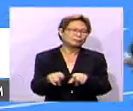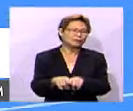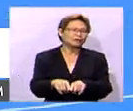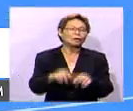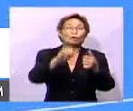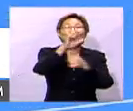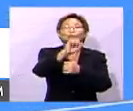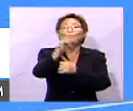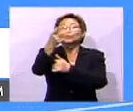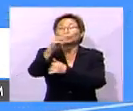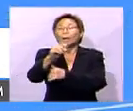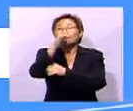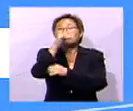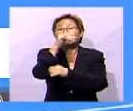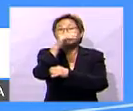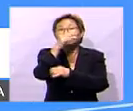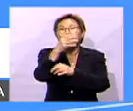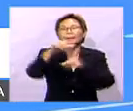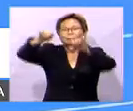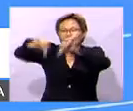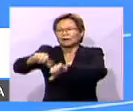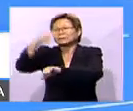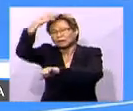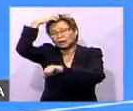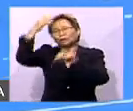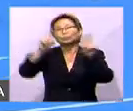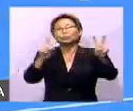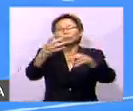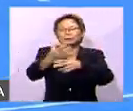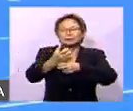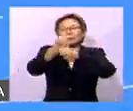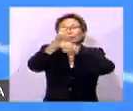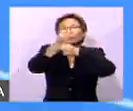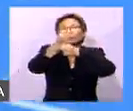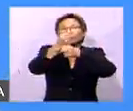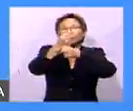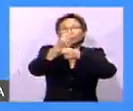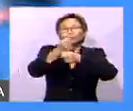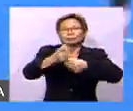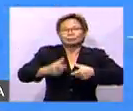skuad Melaka melakar kejutan menundukkan Selangor 2-1 untuk merangkul pingat emas.